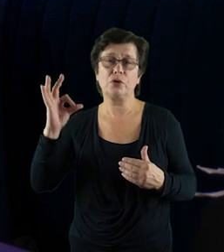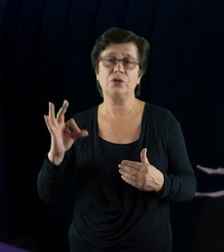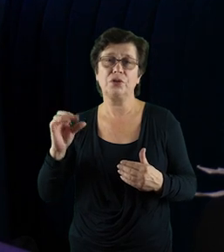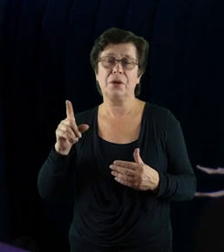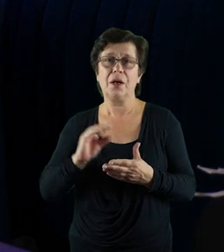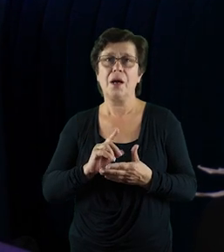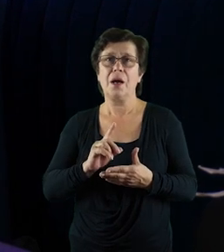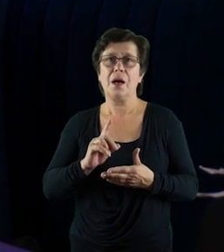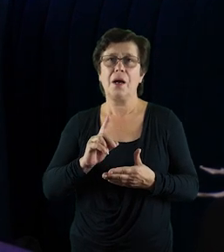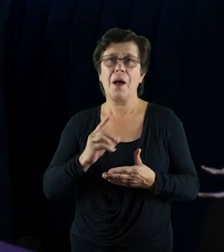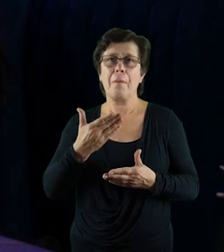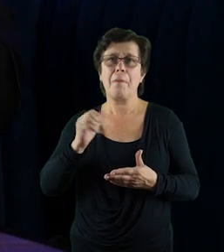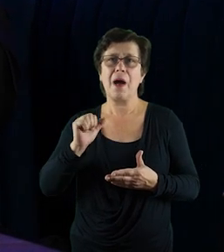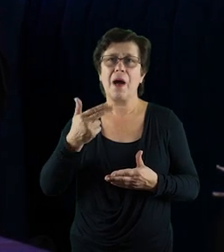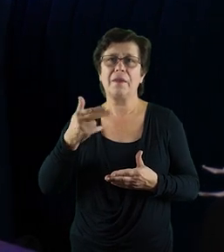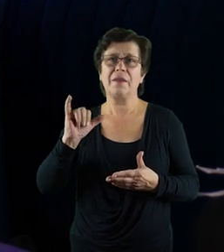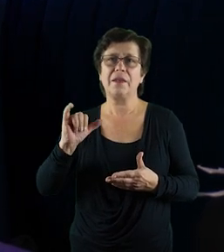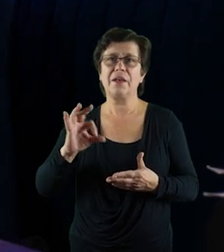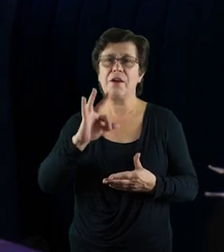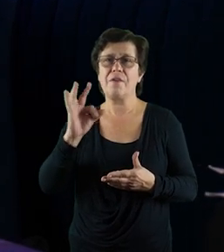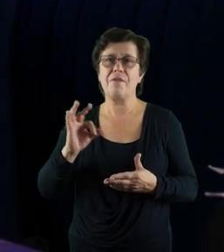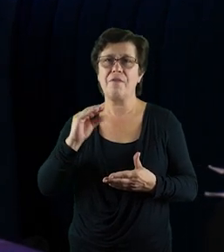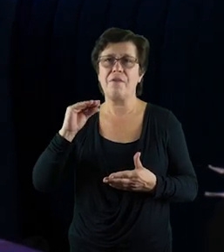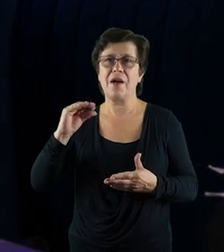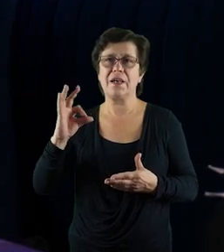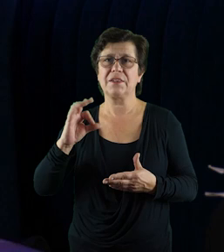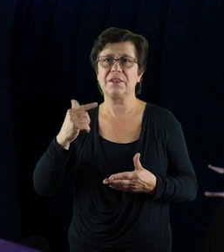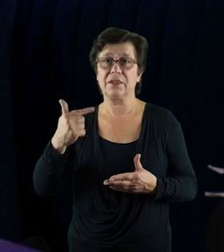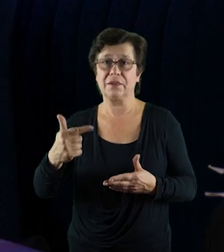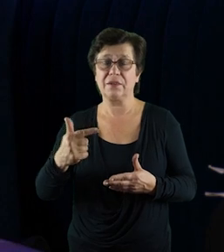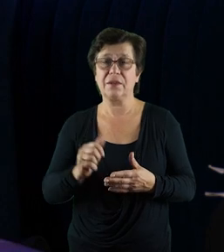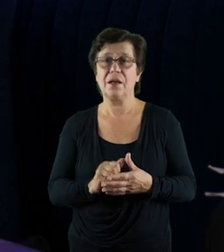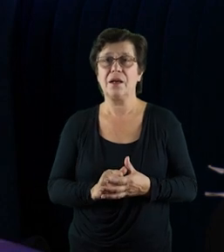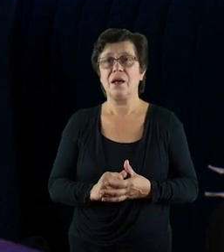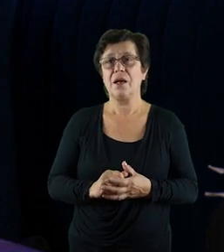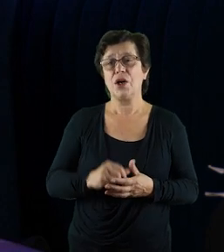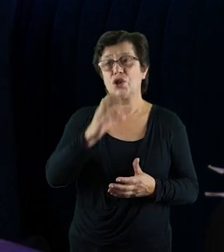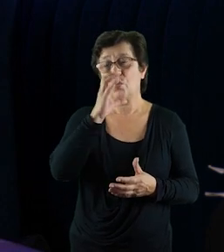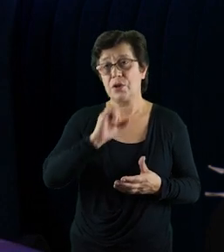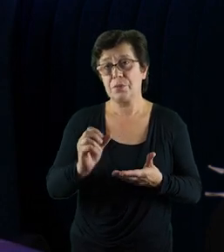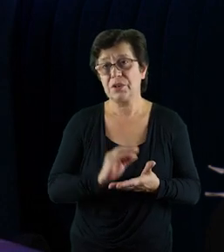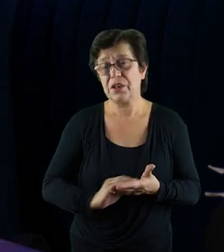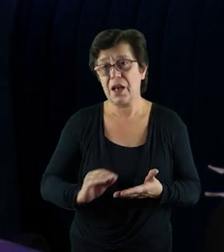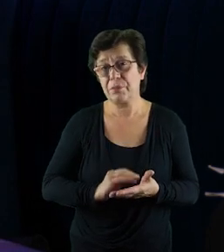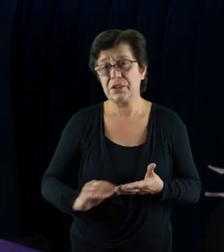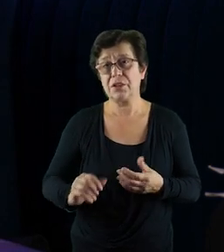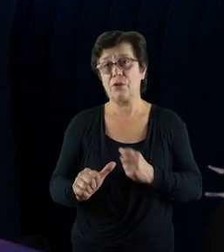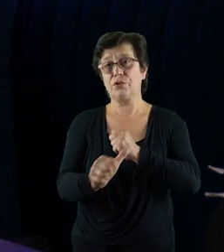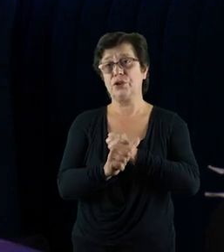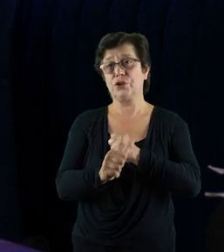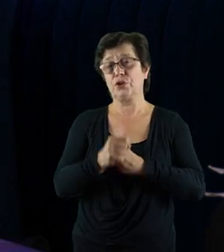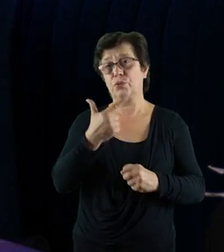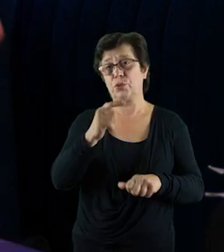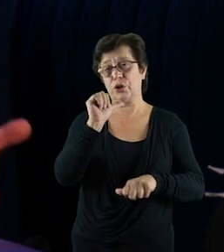udanych. Odezwał się Antoni Słonimski wierszem o swojej wizji poezji. I nagle rzeczywiście w 1962 roku po odzie